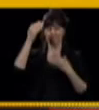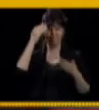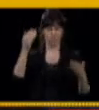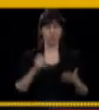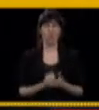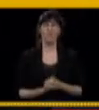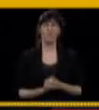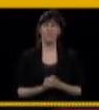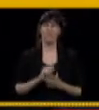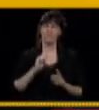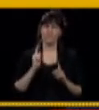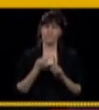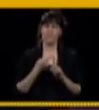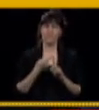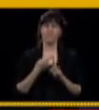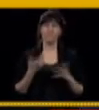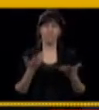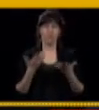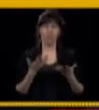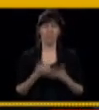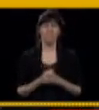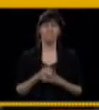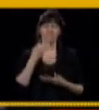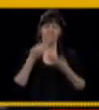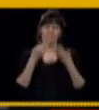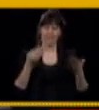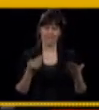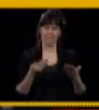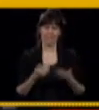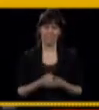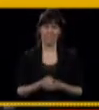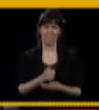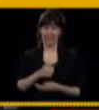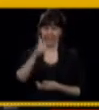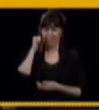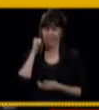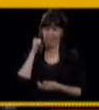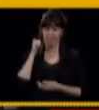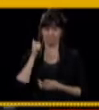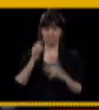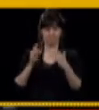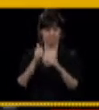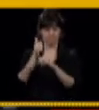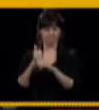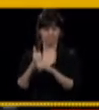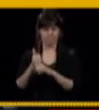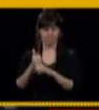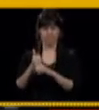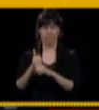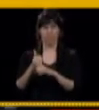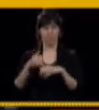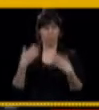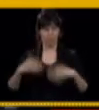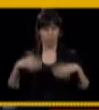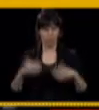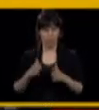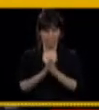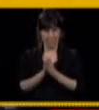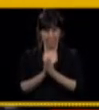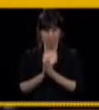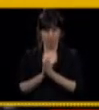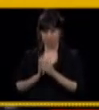merci à ceux qui sont inscrits hier pour faire du bénévolat les québécois